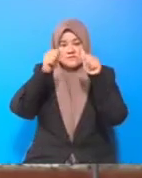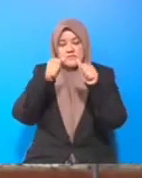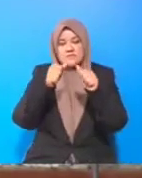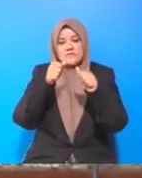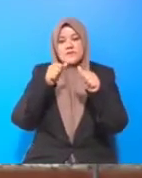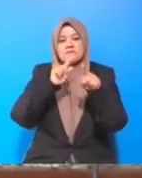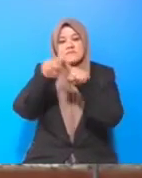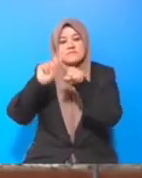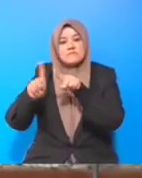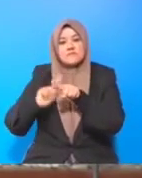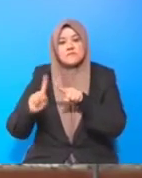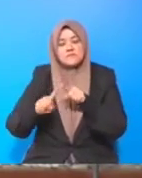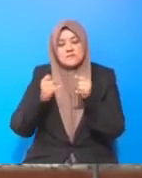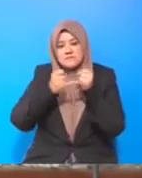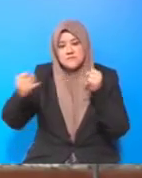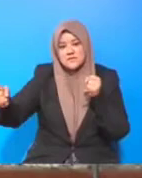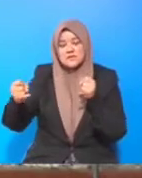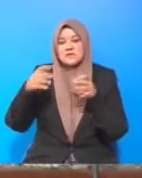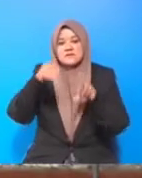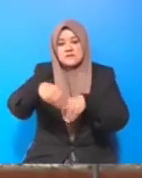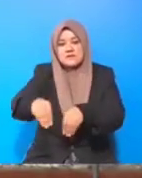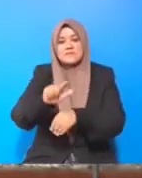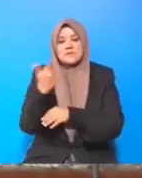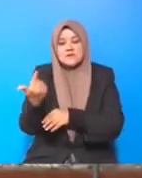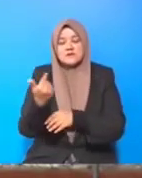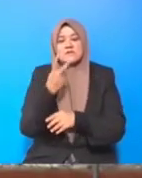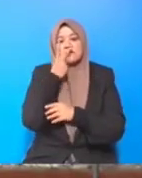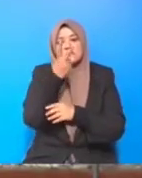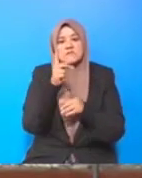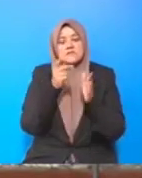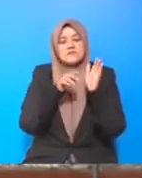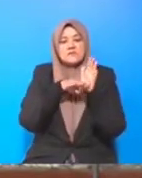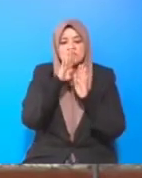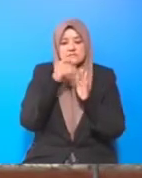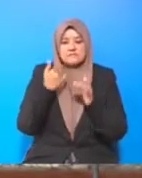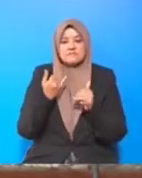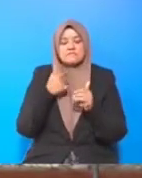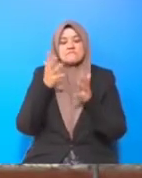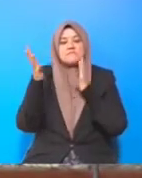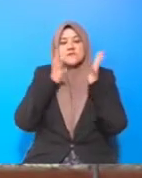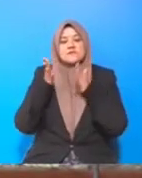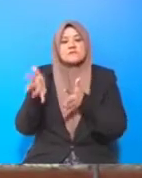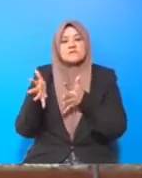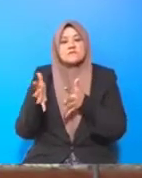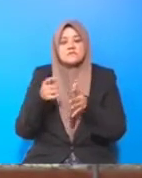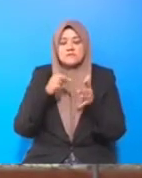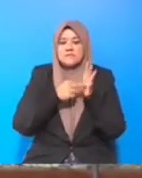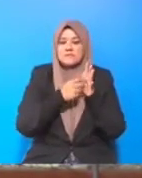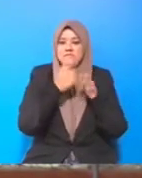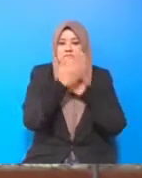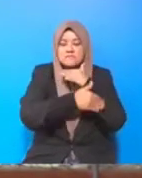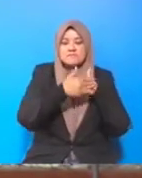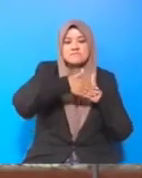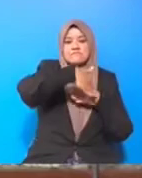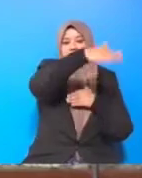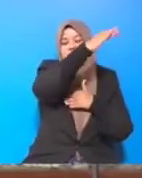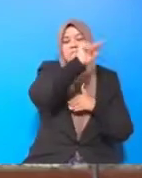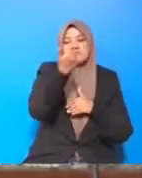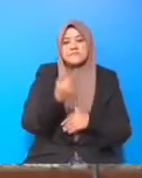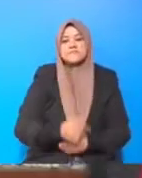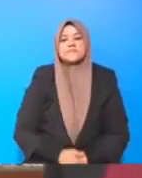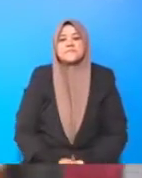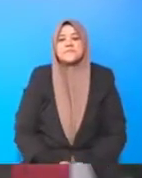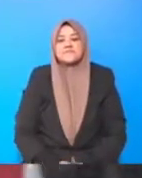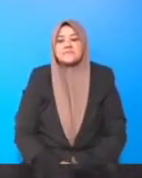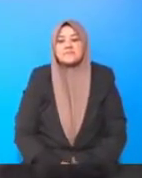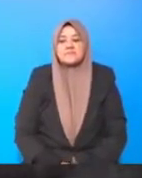pembacaan padi dan tanaman lain yang dilihat lebih jauh ketinggalan berbanding dengan negara serantau semua butir